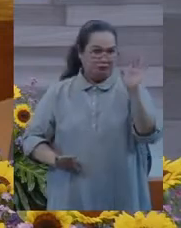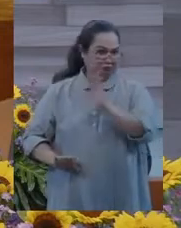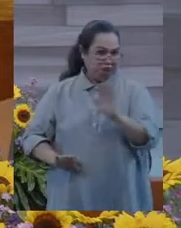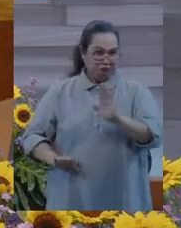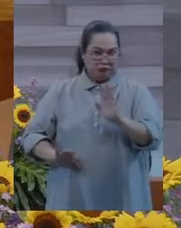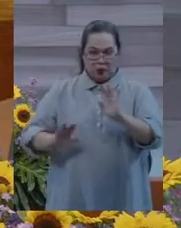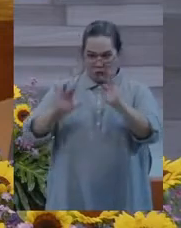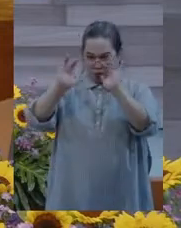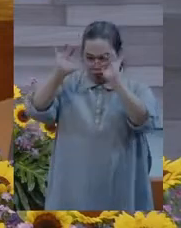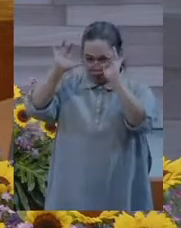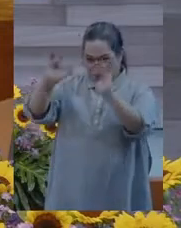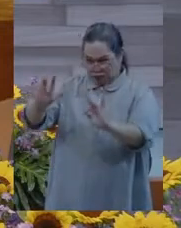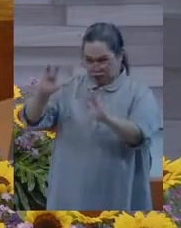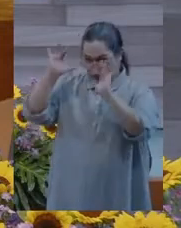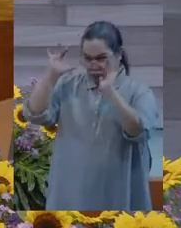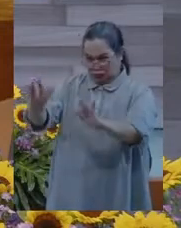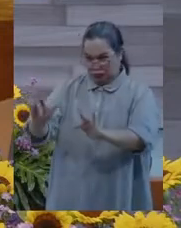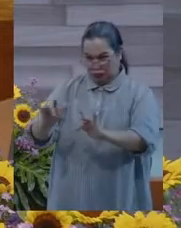Woe to them.